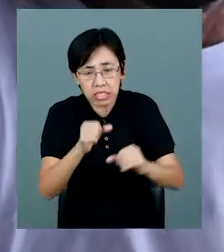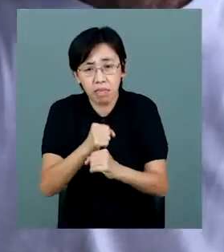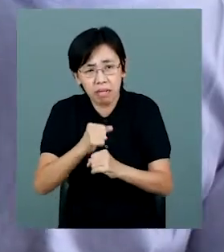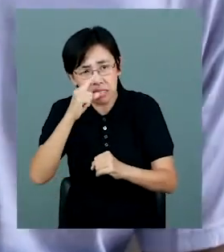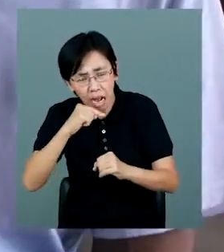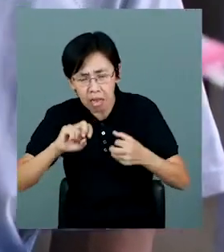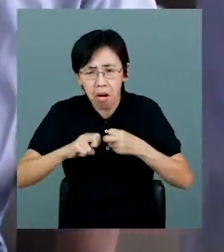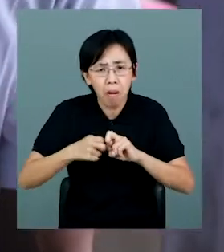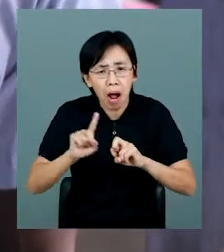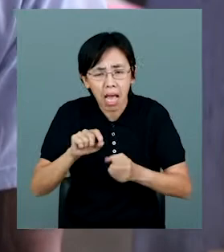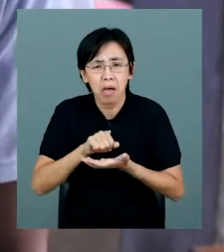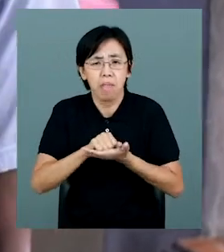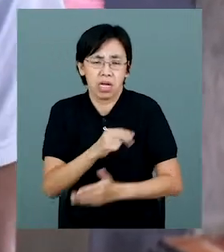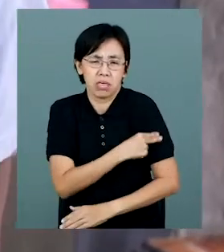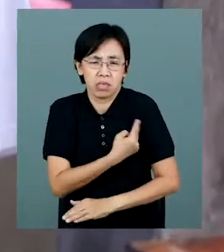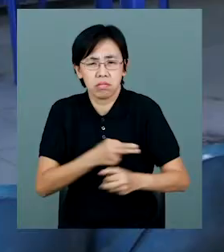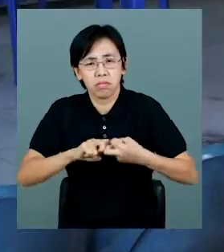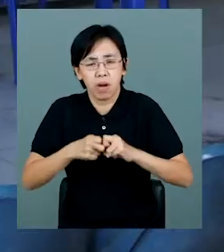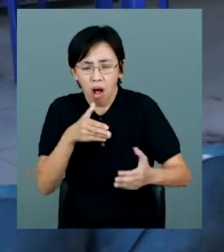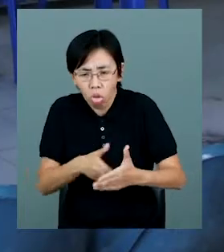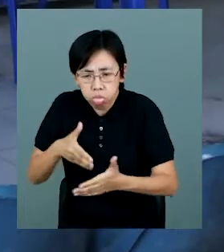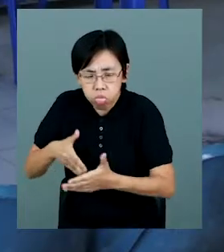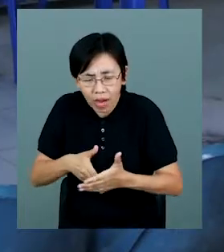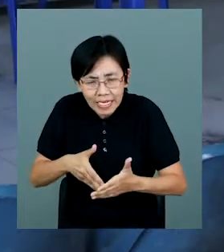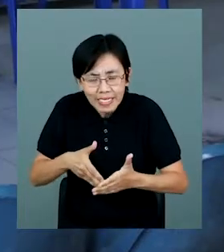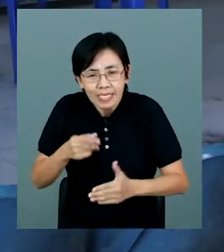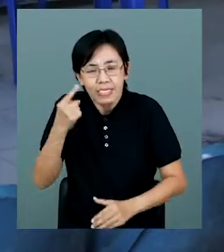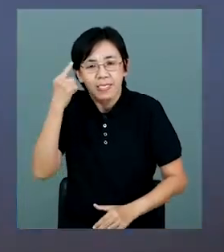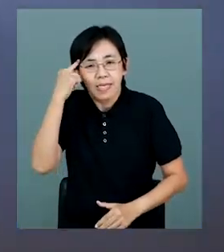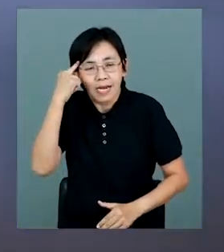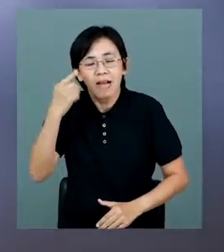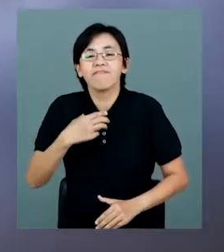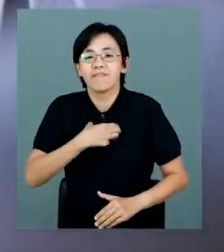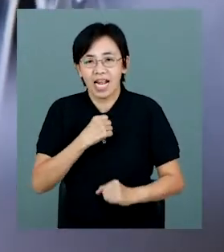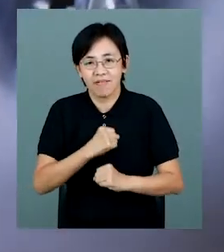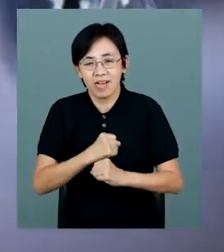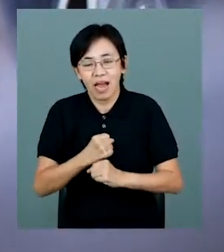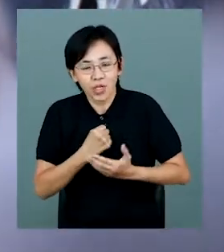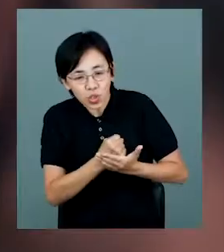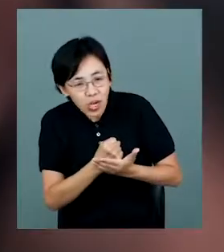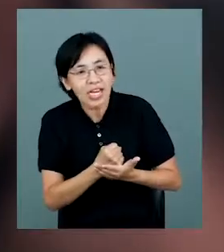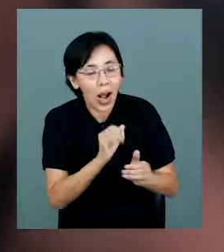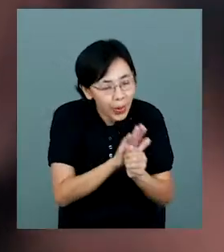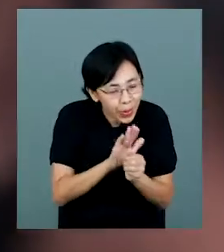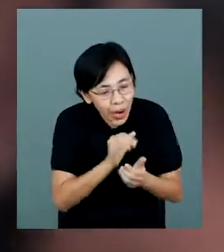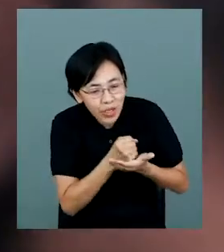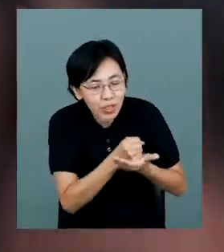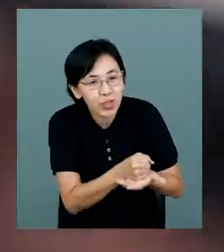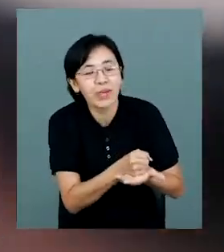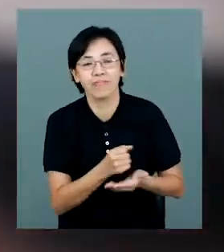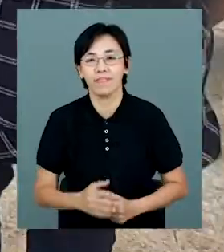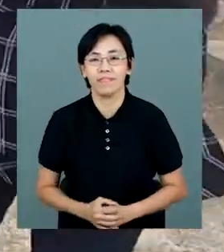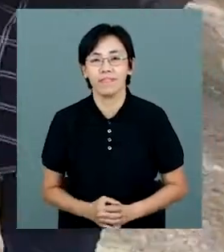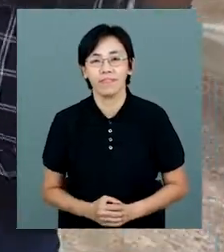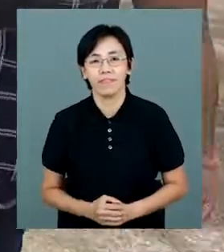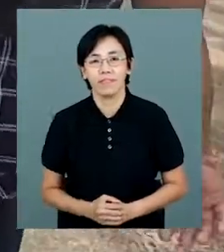ำหรับการไปใช้บริการสาธารณสุขนะครับก็เลยมีความตั้งใจที่จะมาทำหน้าที่เป็นคนกลางคอยช่วยเหลือเพื่อนร่วมชา